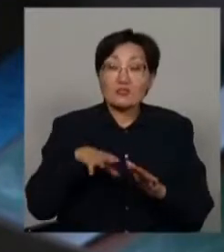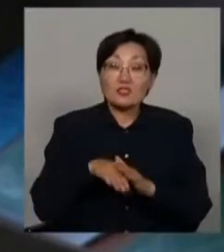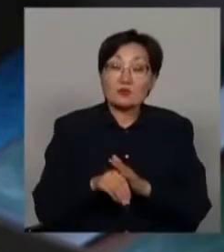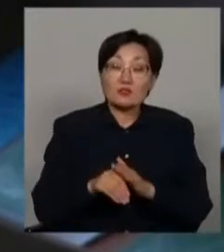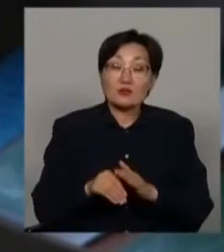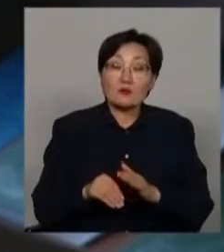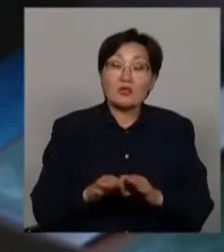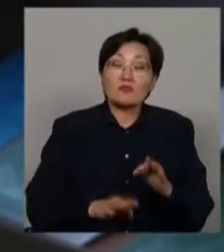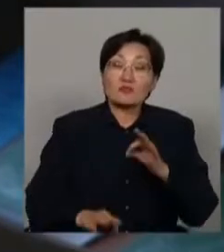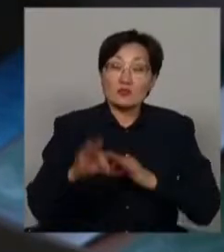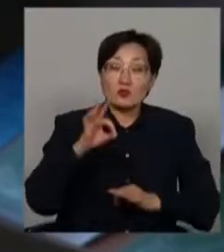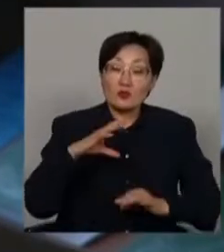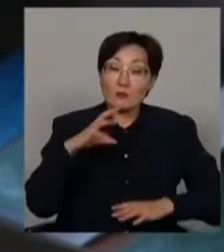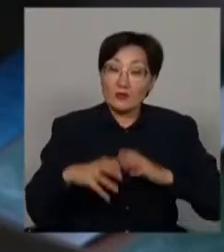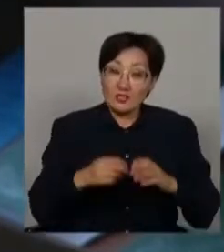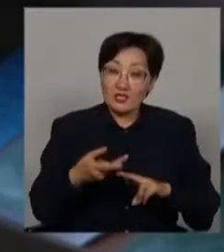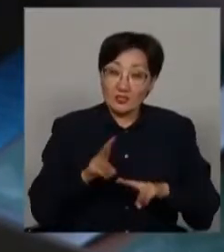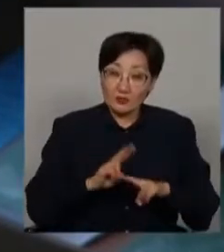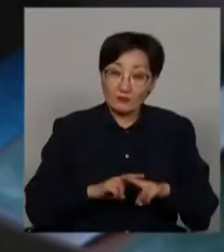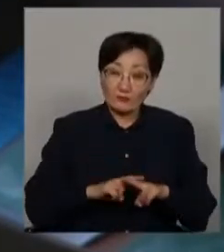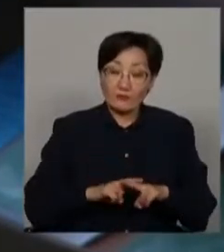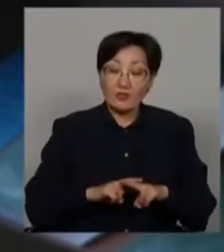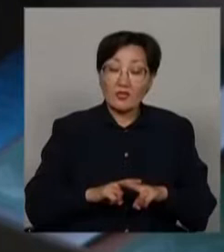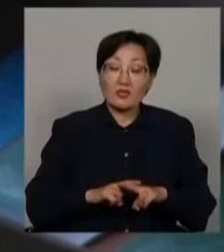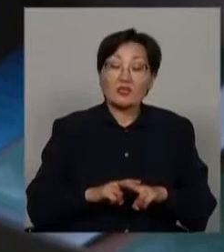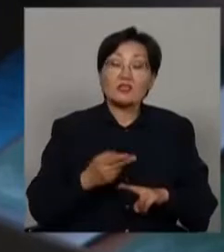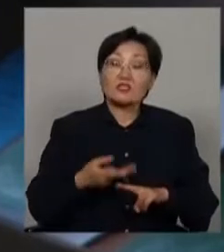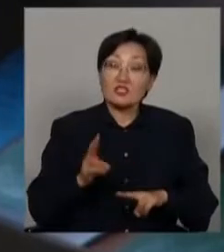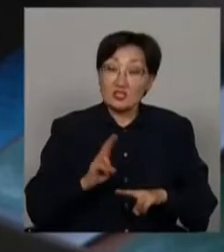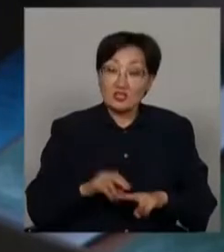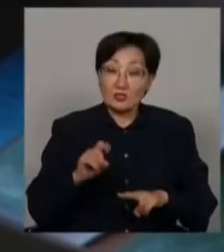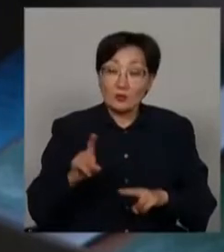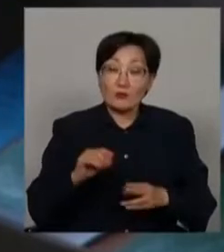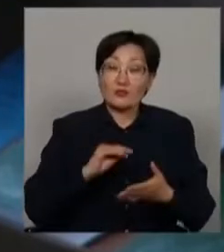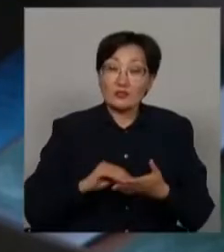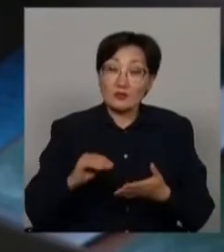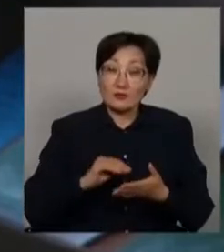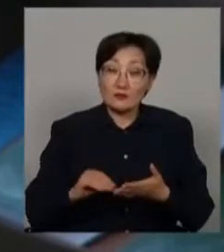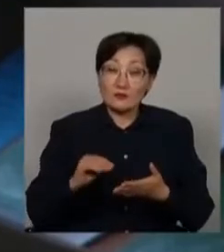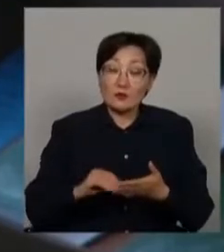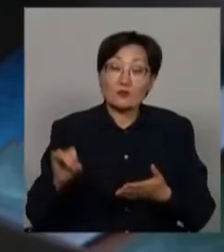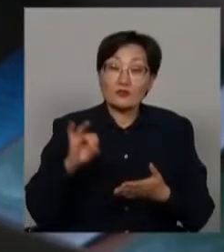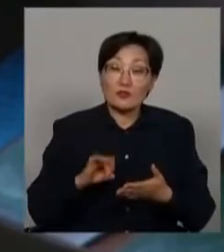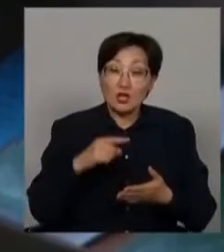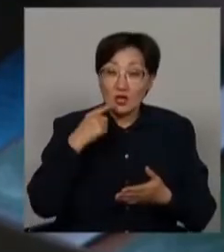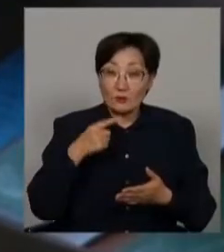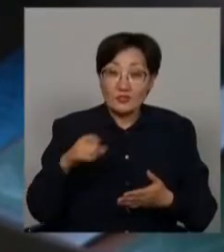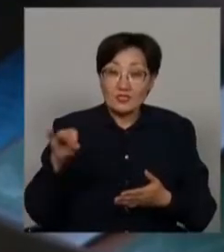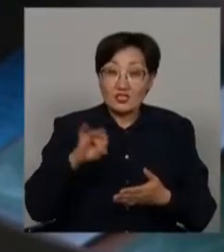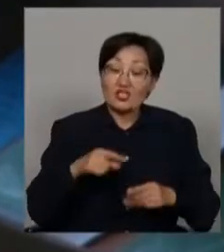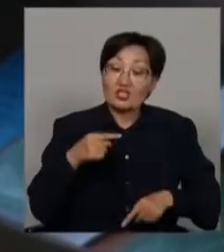с восточным миром, вот именно исходя из письменных источников, устной